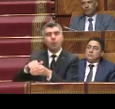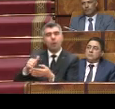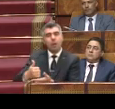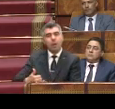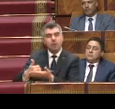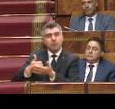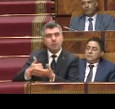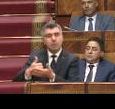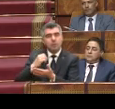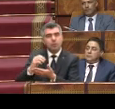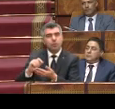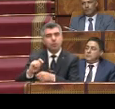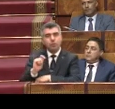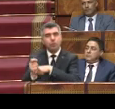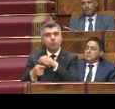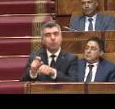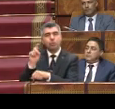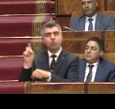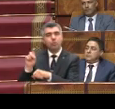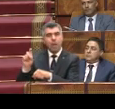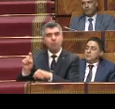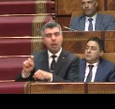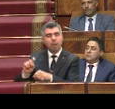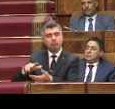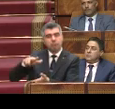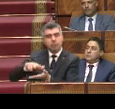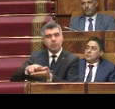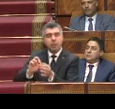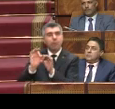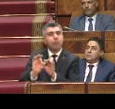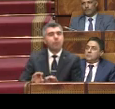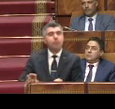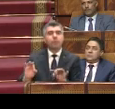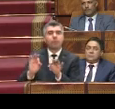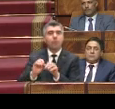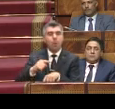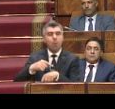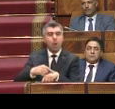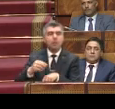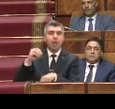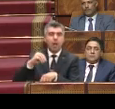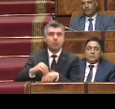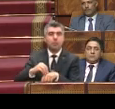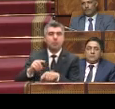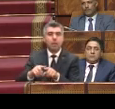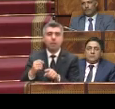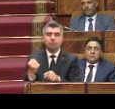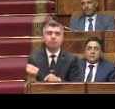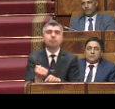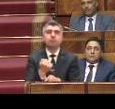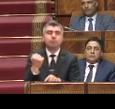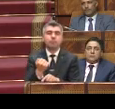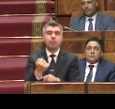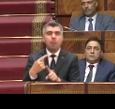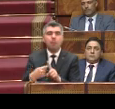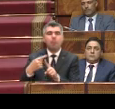صفقة والصندوق ما كيصادقش هذيك الصفقة وكتدوز المدة كتعاود صفقة أخرى وكتزاد فيها العشرات